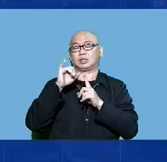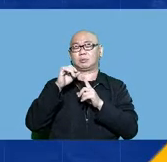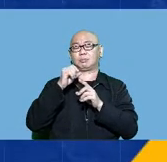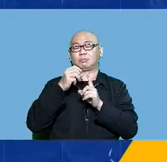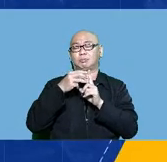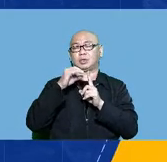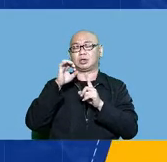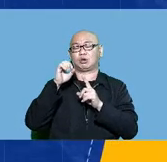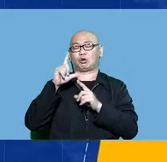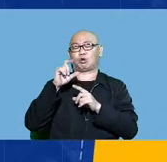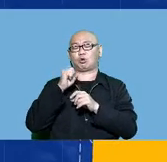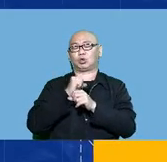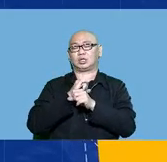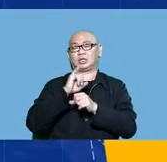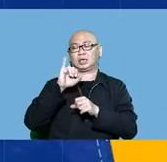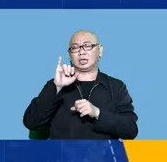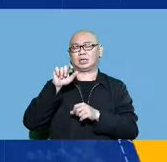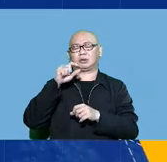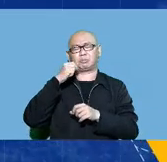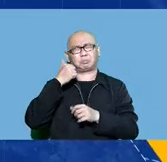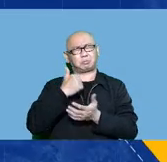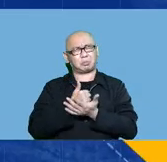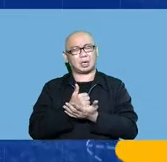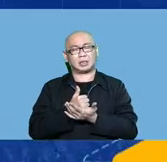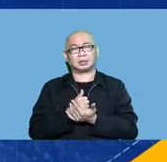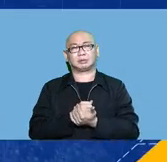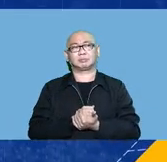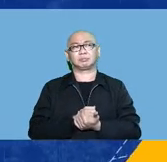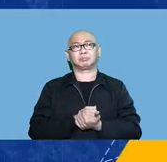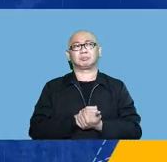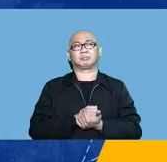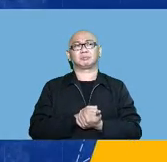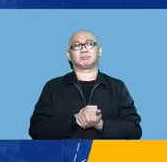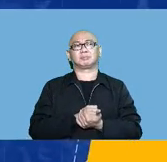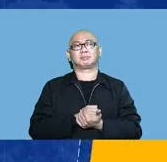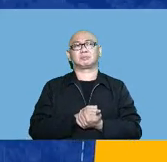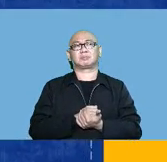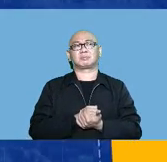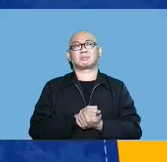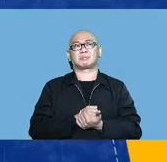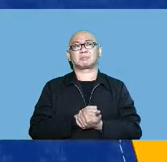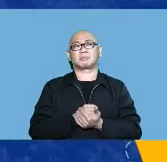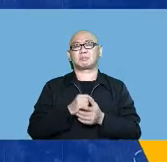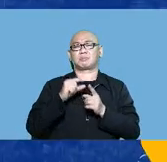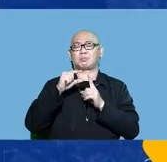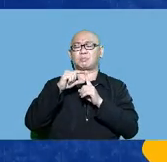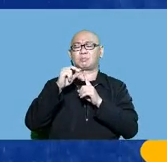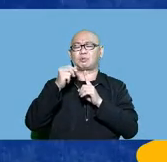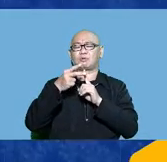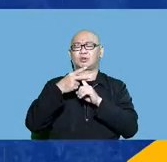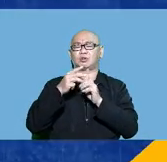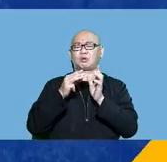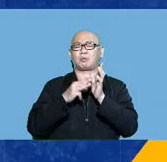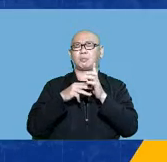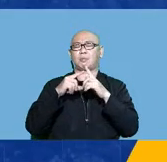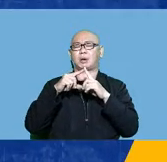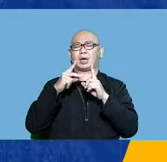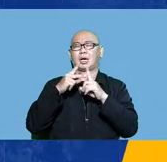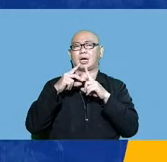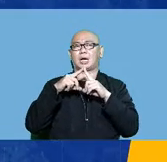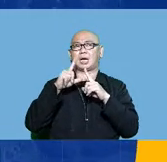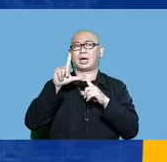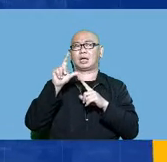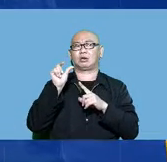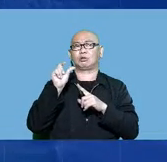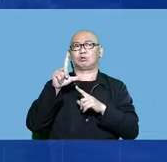terbaik. Profesor Dr. Dr. Mahlul Azam juga saya meyakini akan menjadi profesor